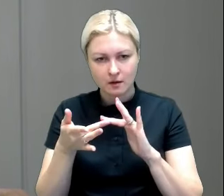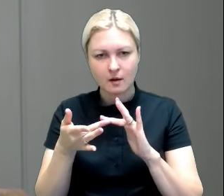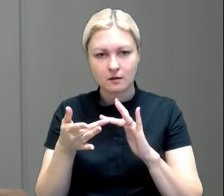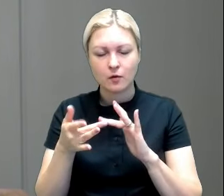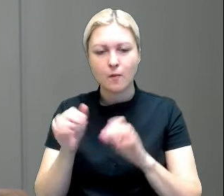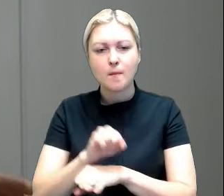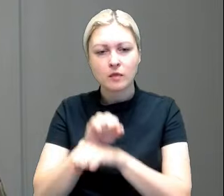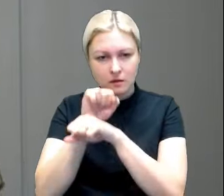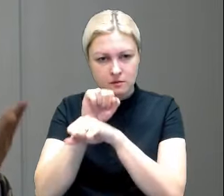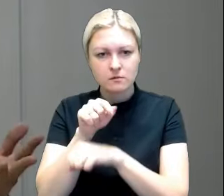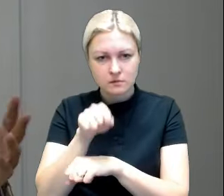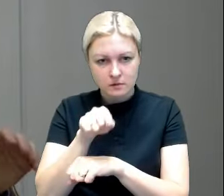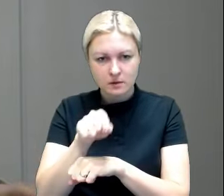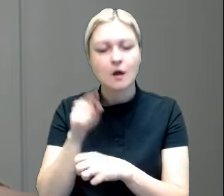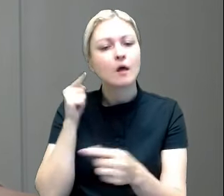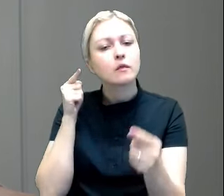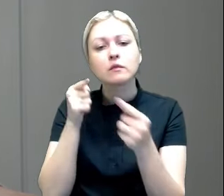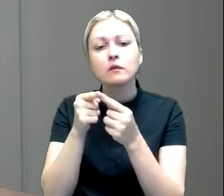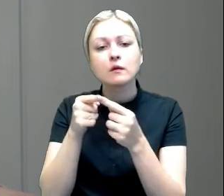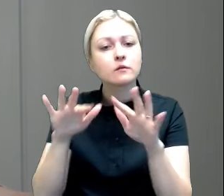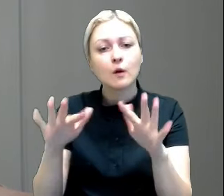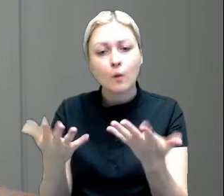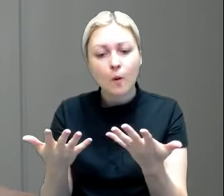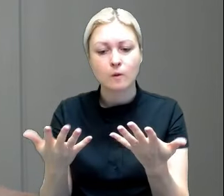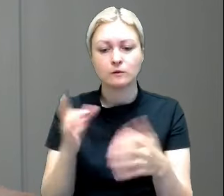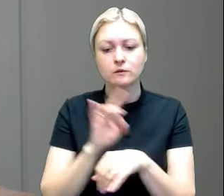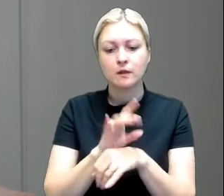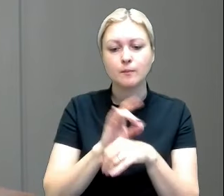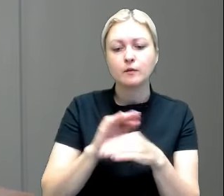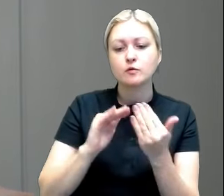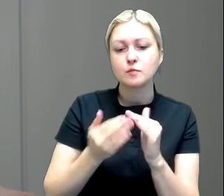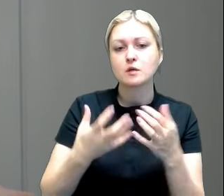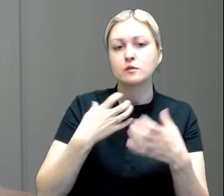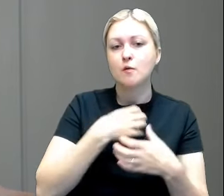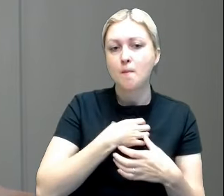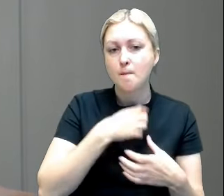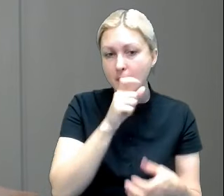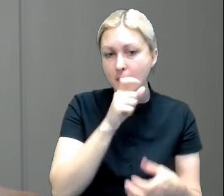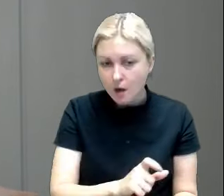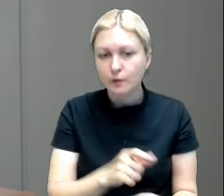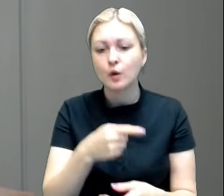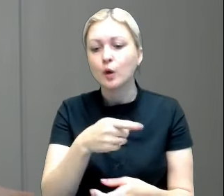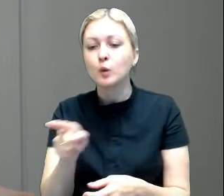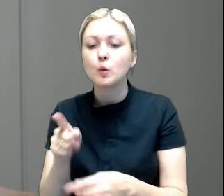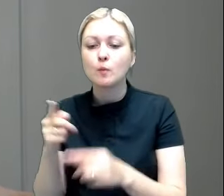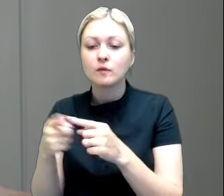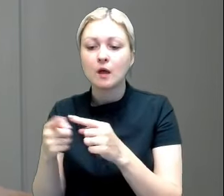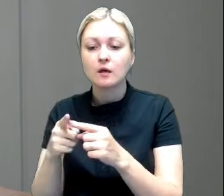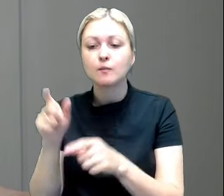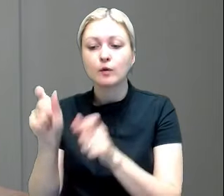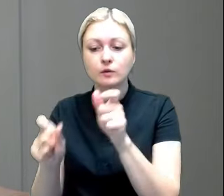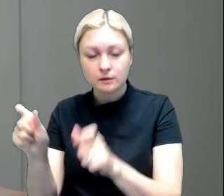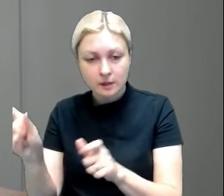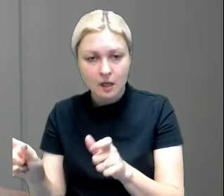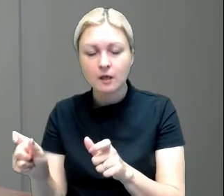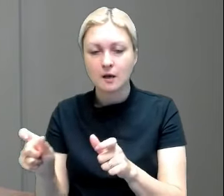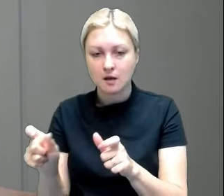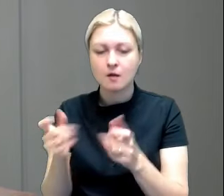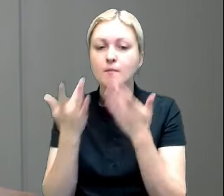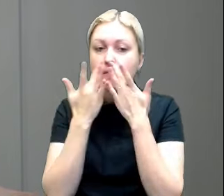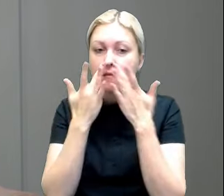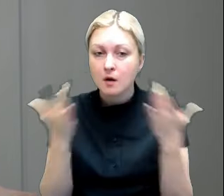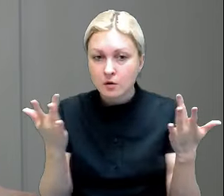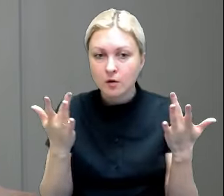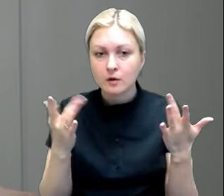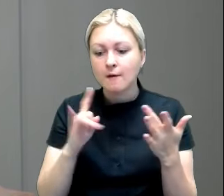parodyti klaipėdos miesto merui ir jums gerbiami miesto tarybos nariai kad būtina mūsų visų vaikams suteikti